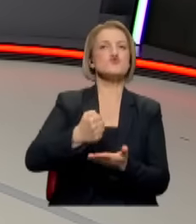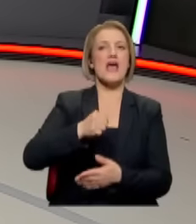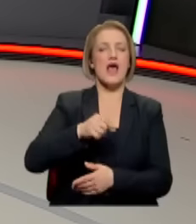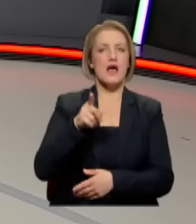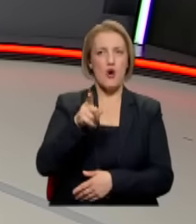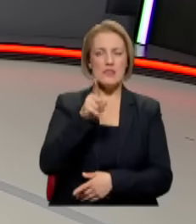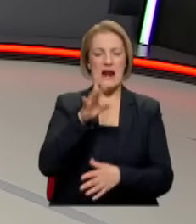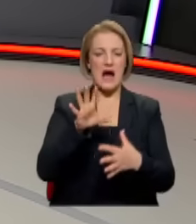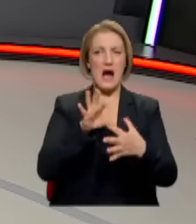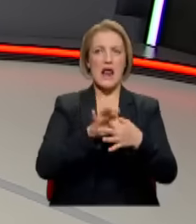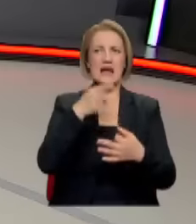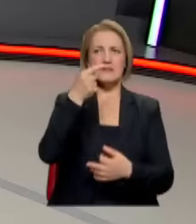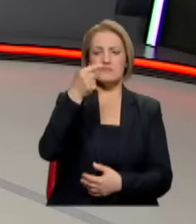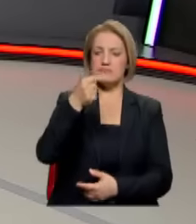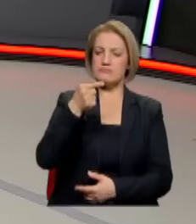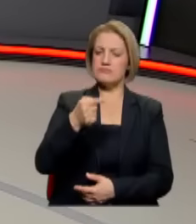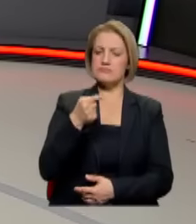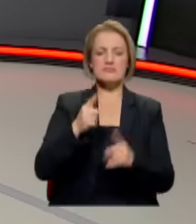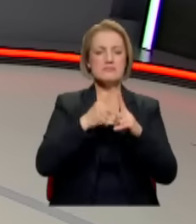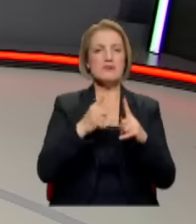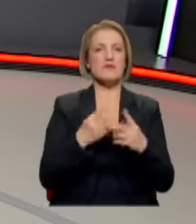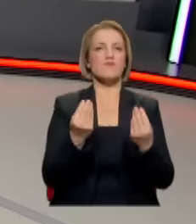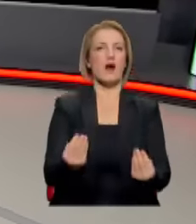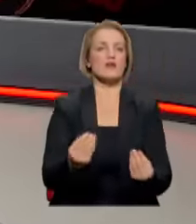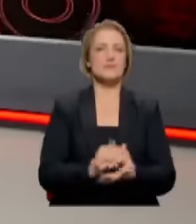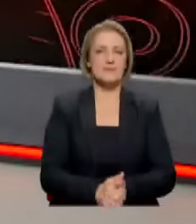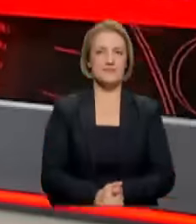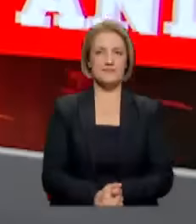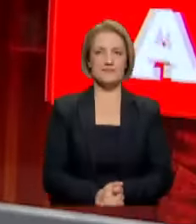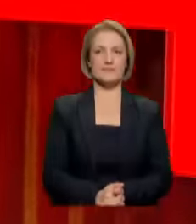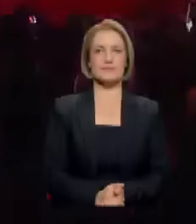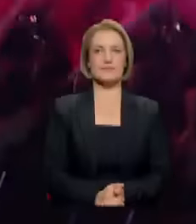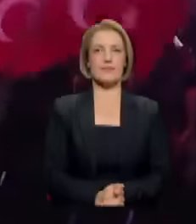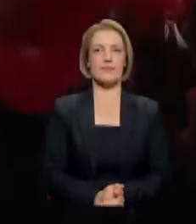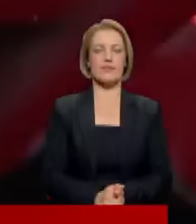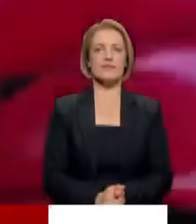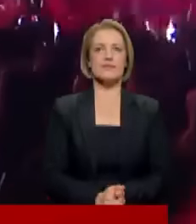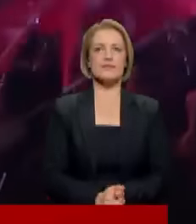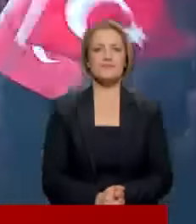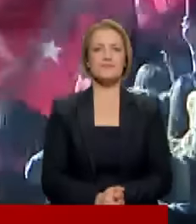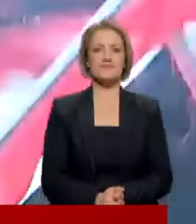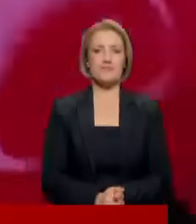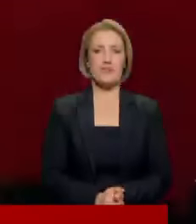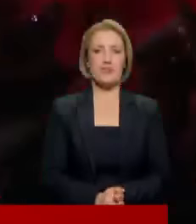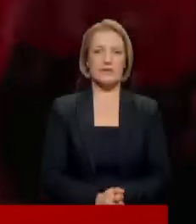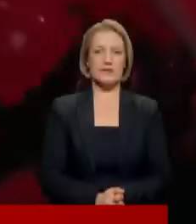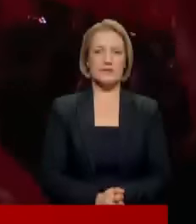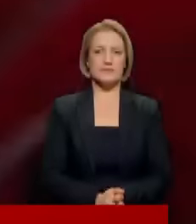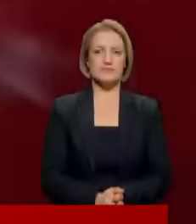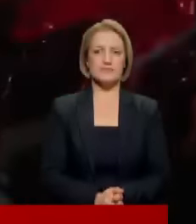bütçesiyle ilgili kalem kalem hesap verdi Türki Dur